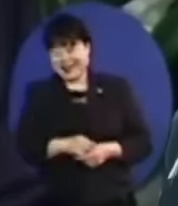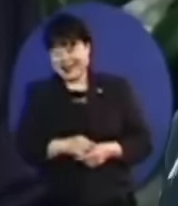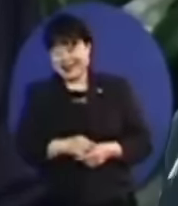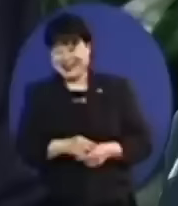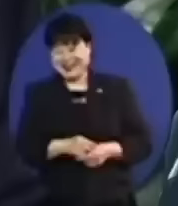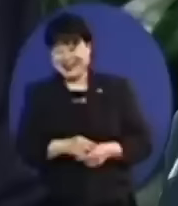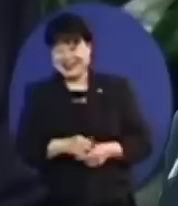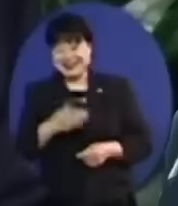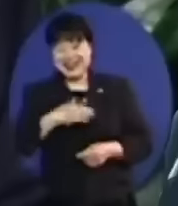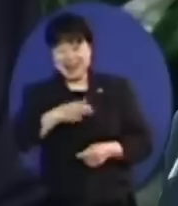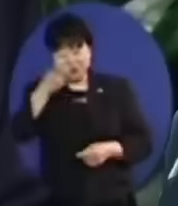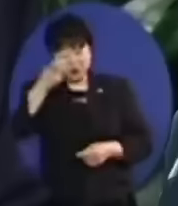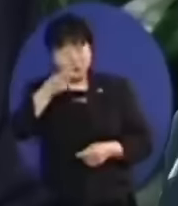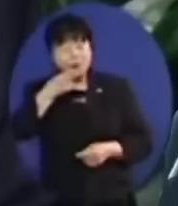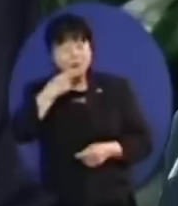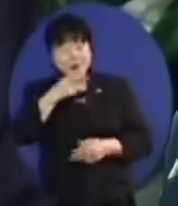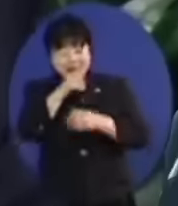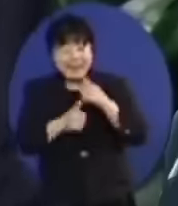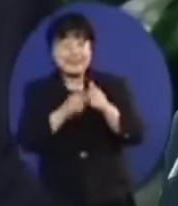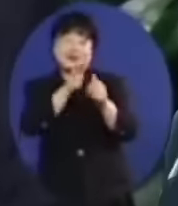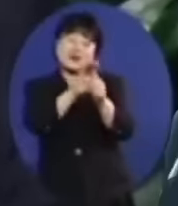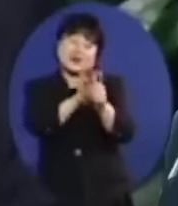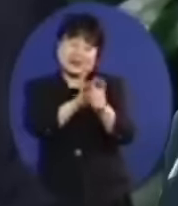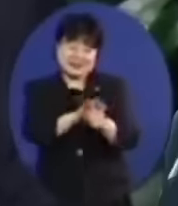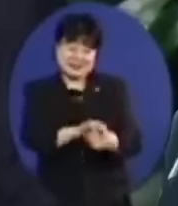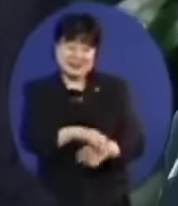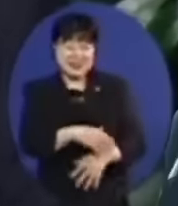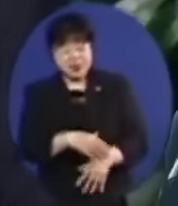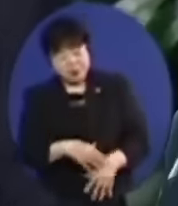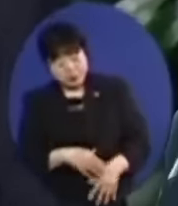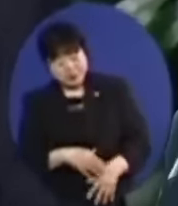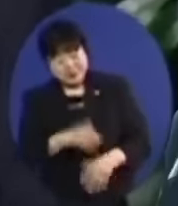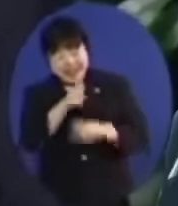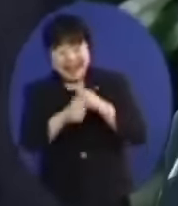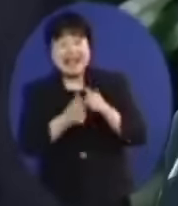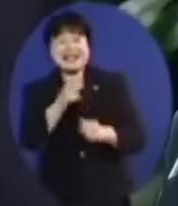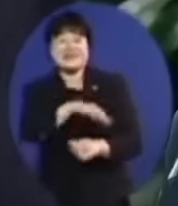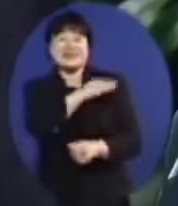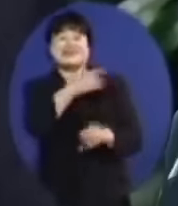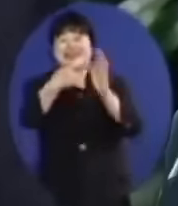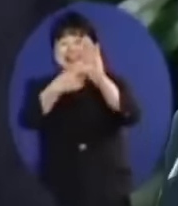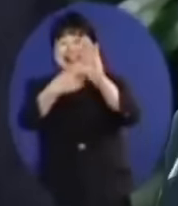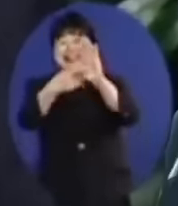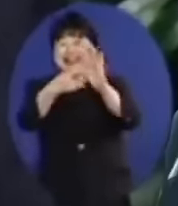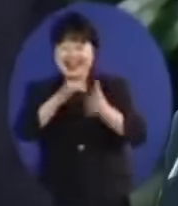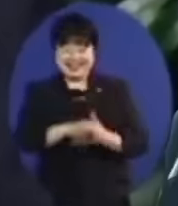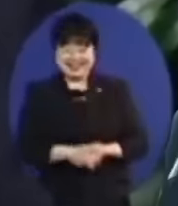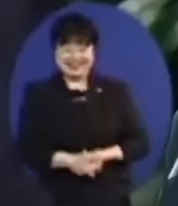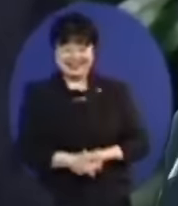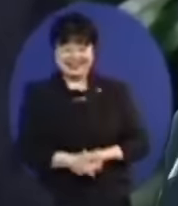내가 안 똑똑해야 하나님 똑똑함이 나타나고 내가 무력해야 하나님의 능력이 나타나는 것입니다.